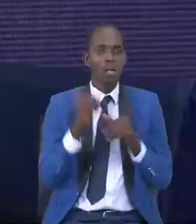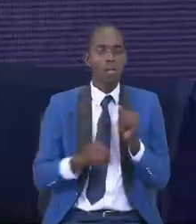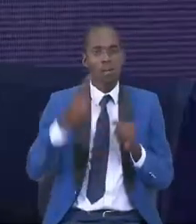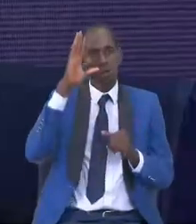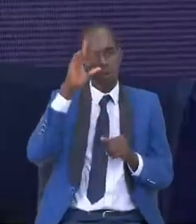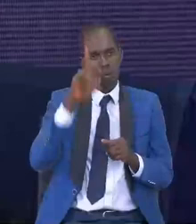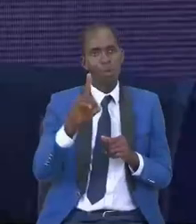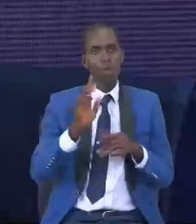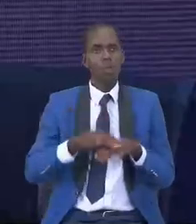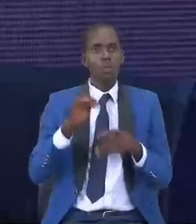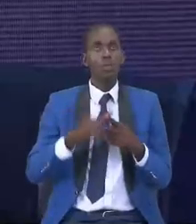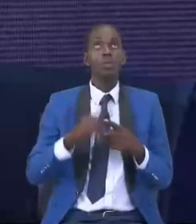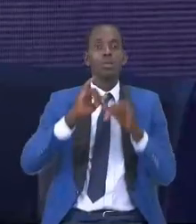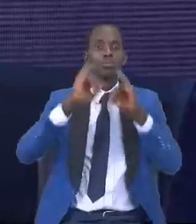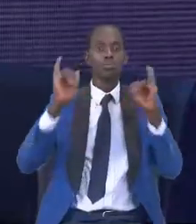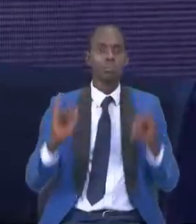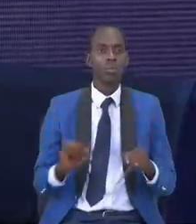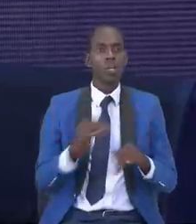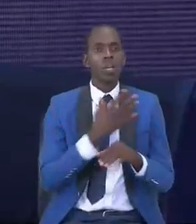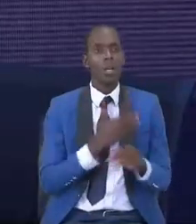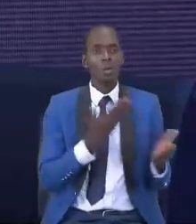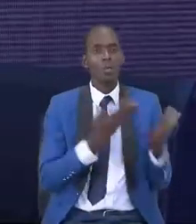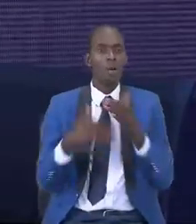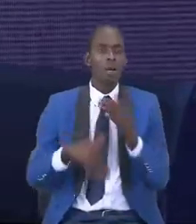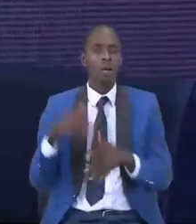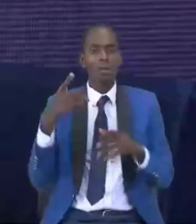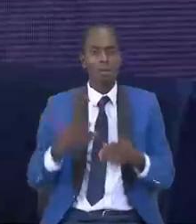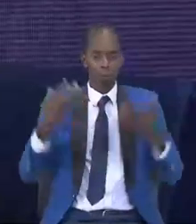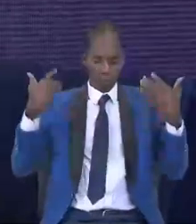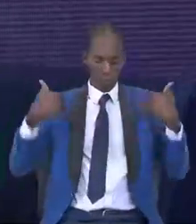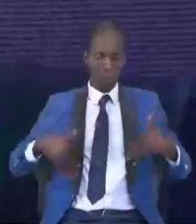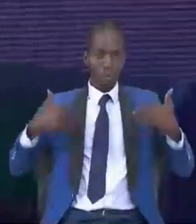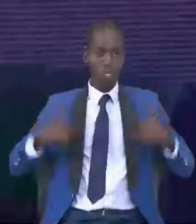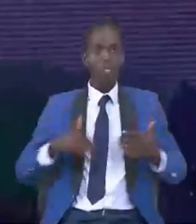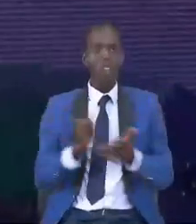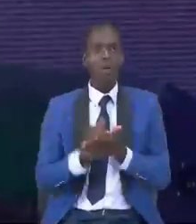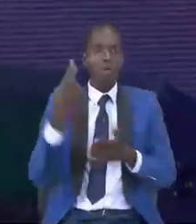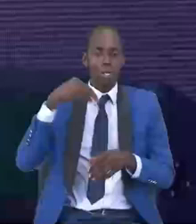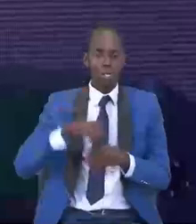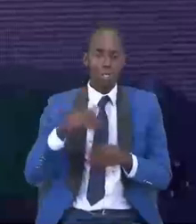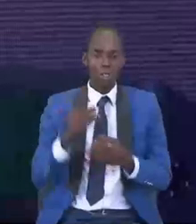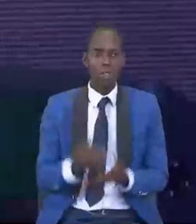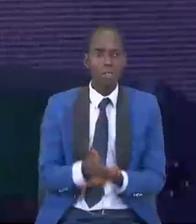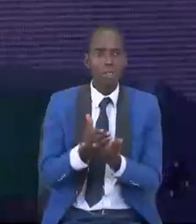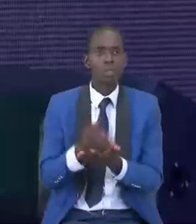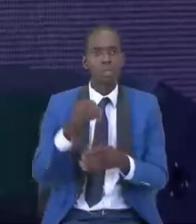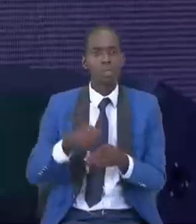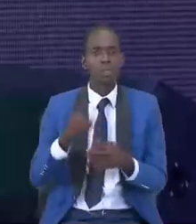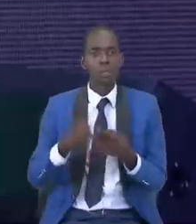Ils imploraient chacun leur Dieu et jetaient dans la mer les objets qui étaient sur le navire afin de le rendre plus